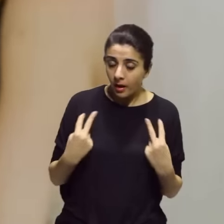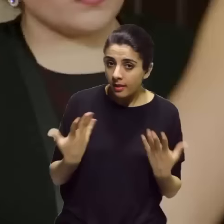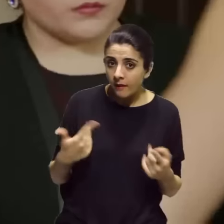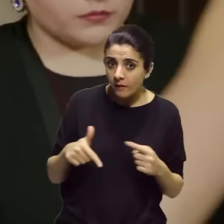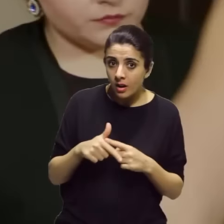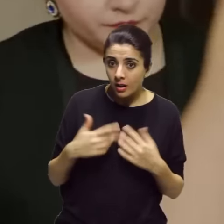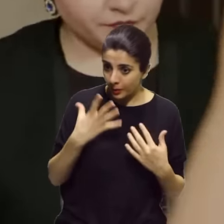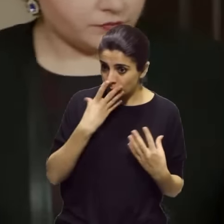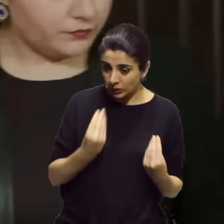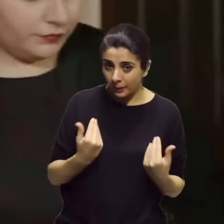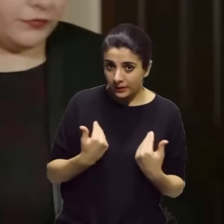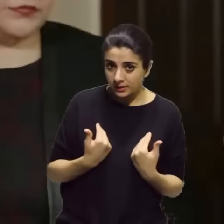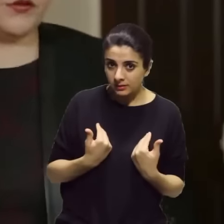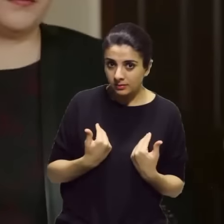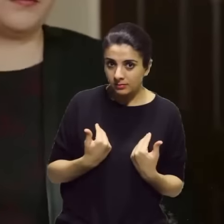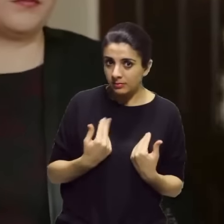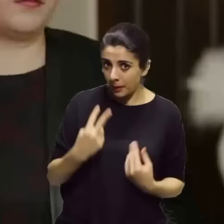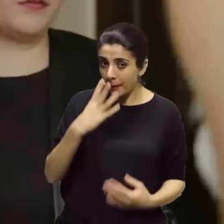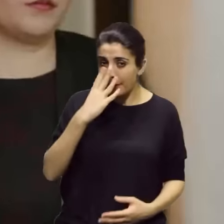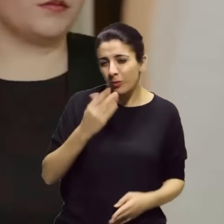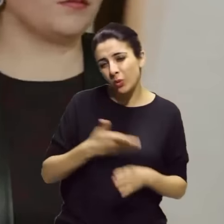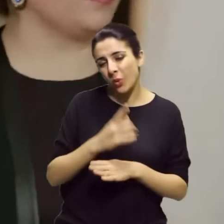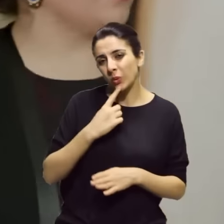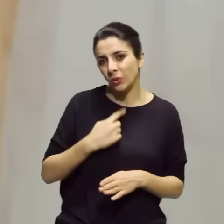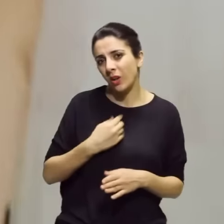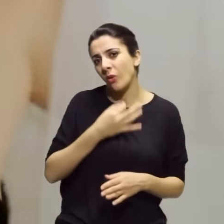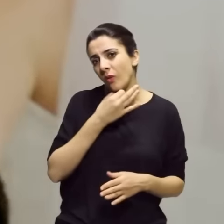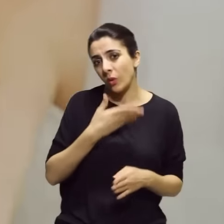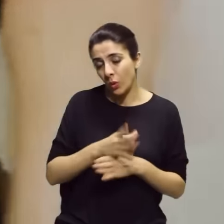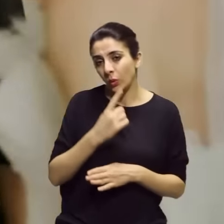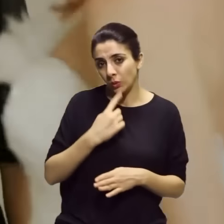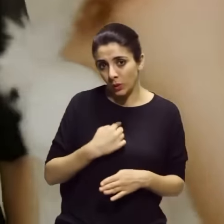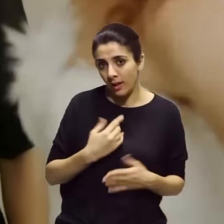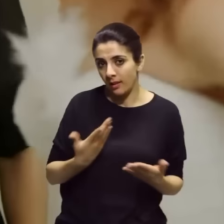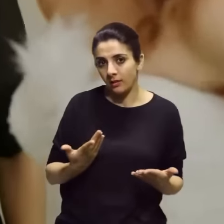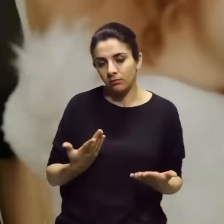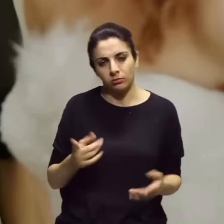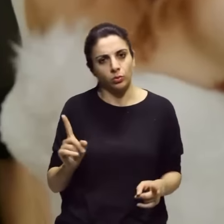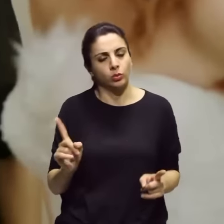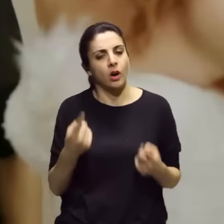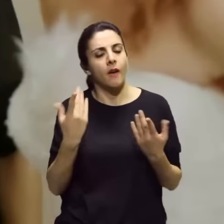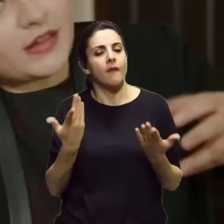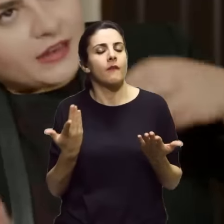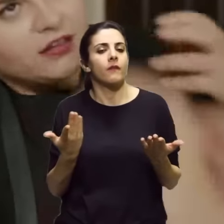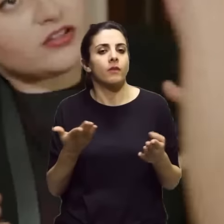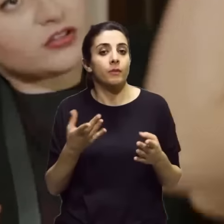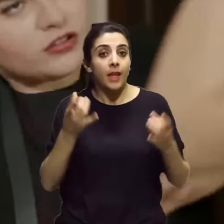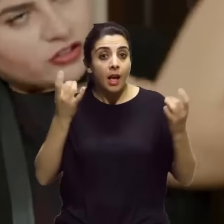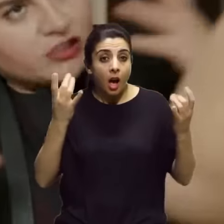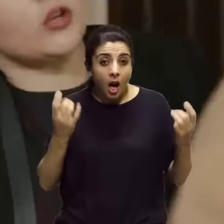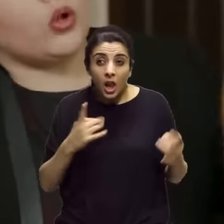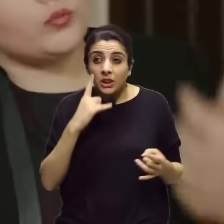Fahriye, güzel oldun mu? Beğendiniz mi? Doğruyu söyleyin bak, ne olur doğruyu söyleyin. Allah Allah kız, gelinin